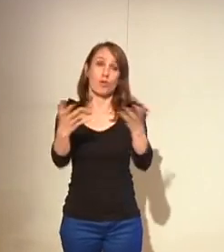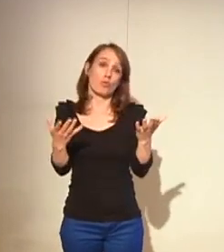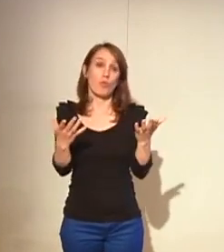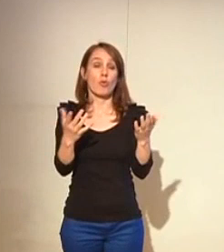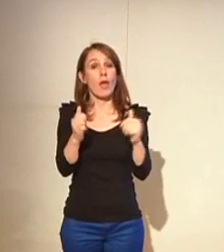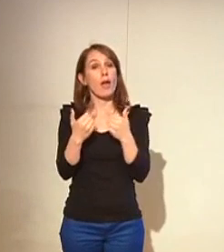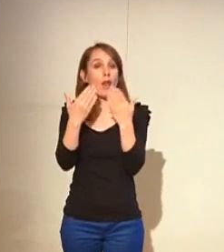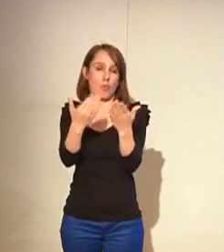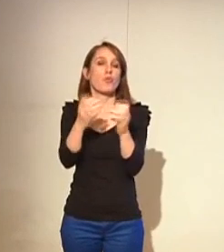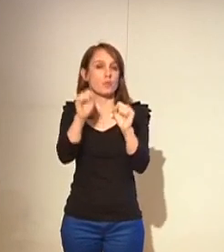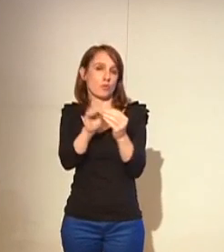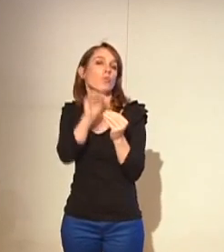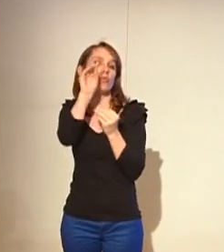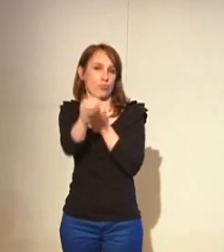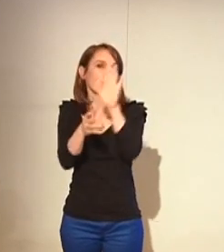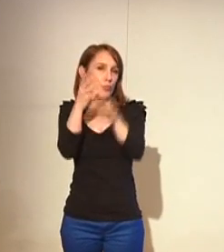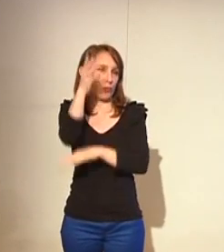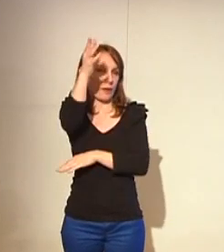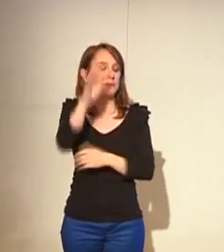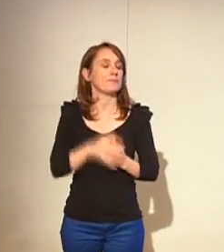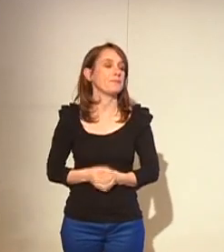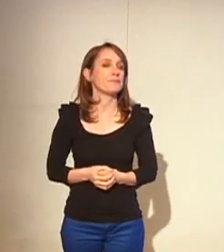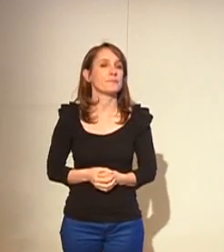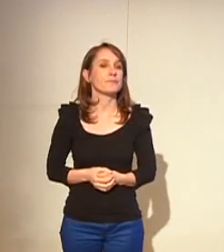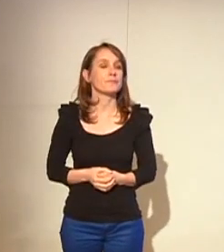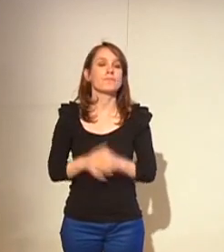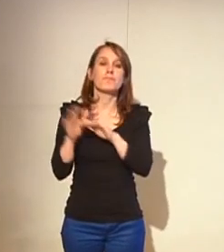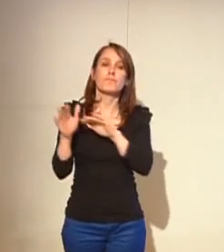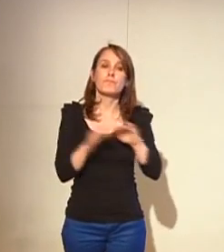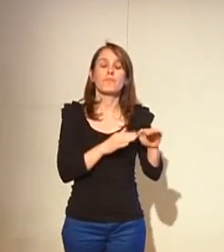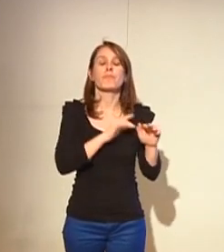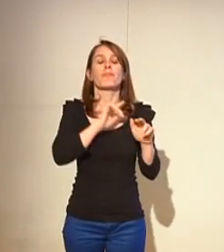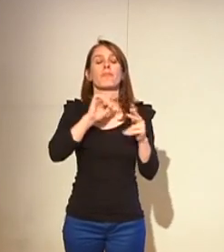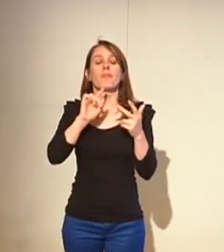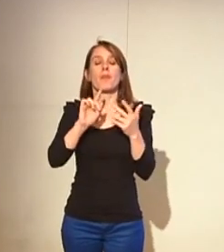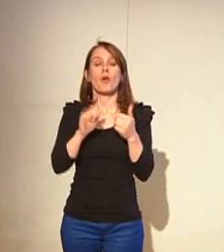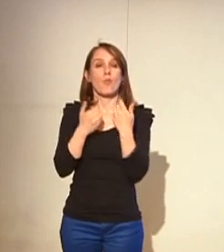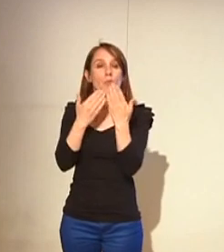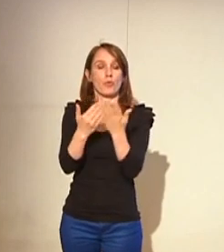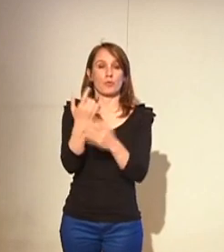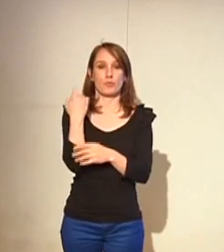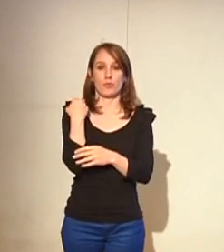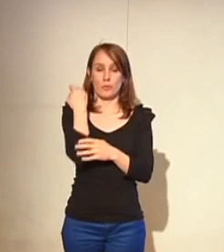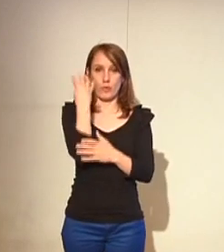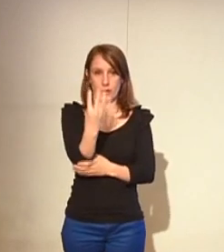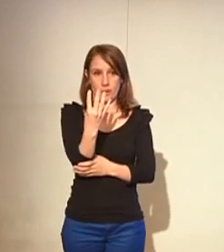pourra être reproposée ultérieurement la délibération numéro